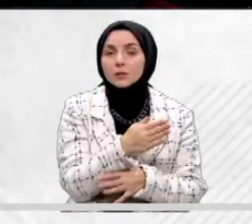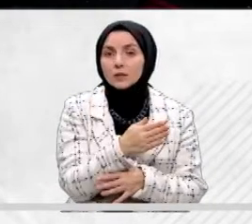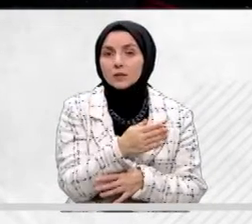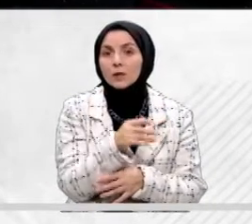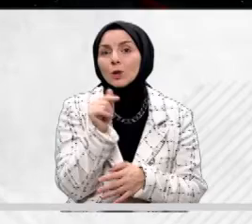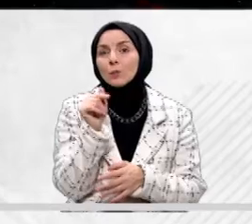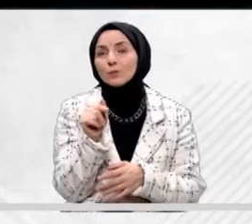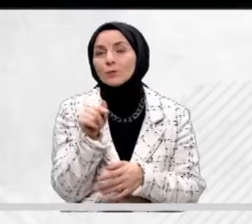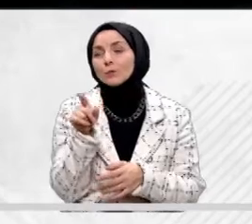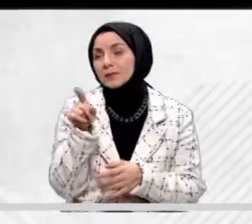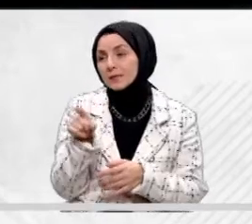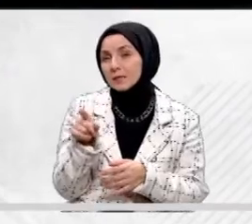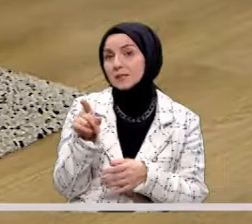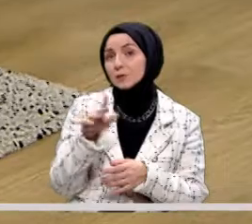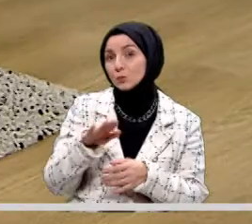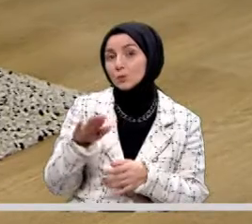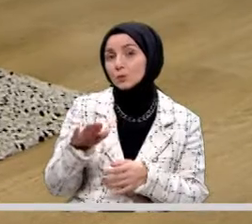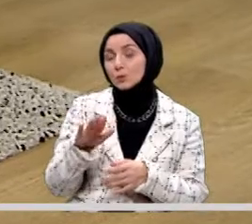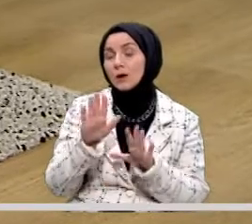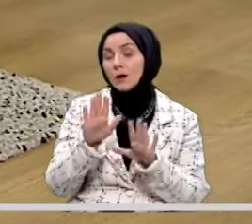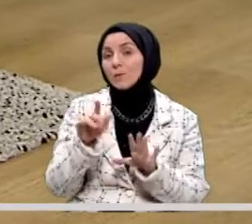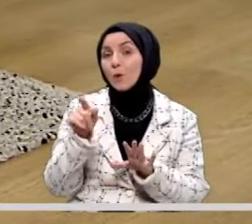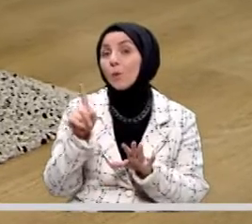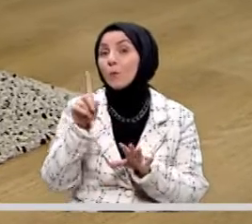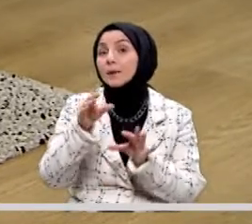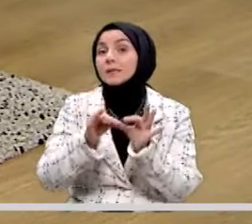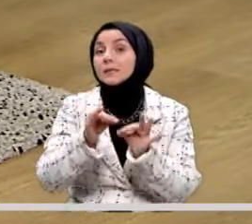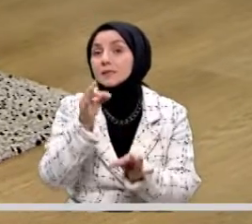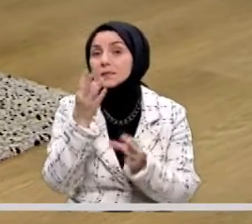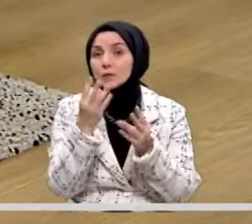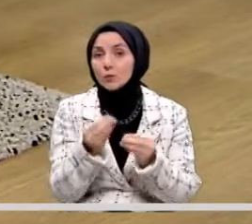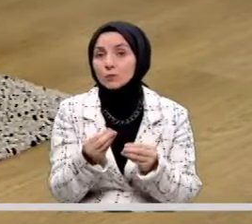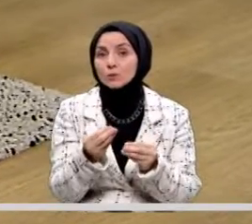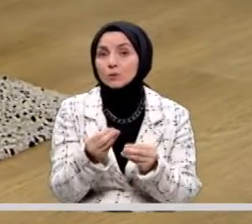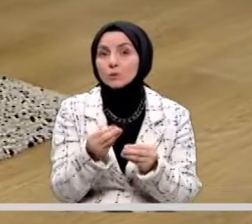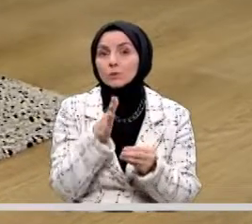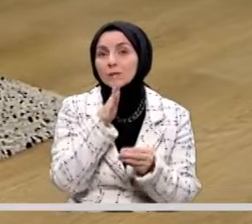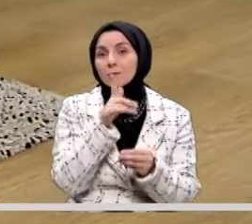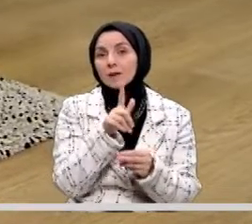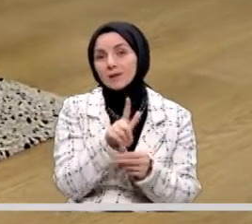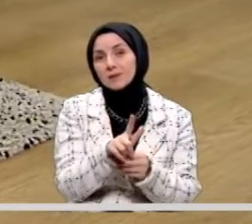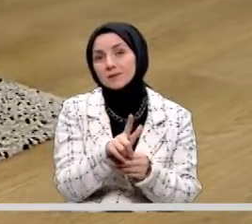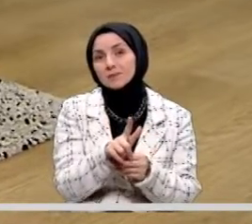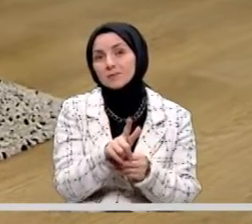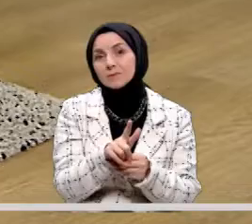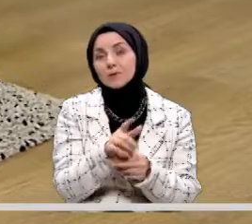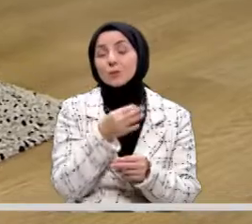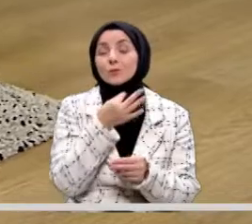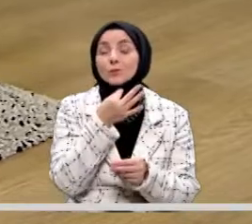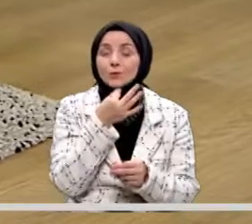sizin yavrunuz ama bir birey olduğunu İlla duruyorum duruyorum Ne olur şu yatakları ayırın